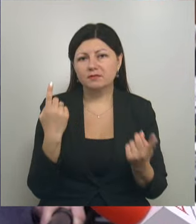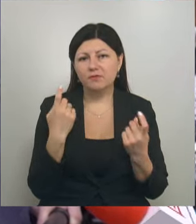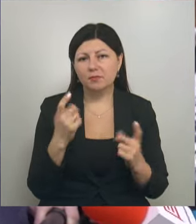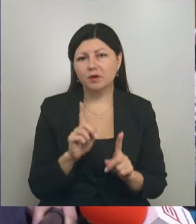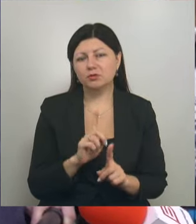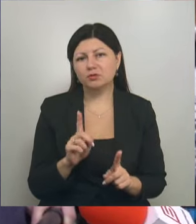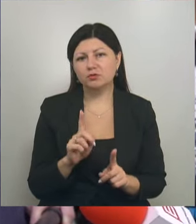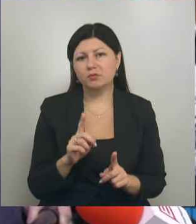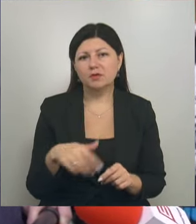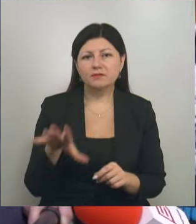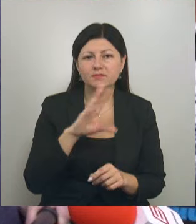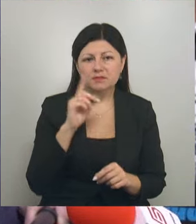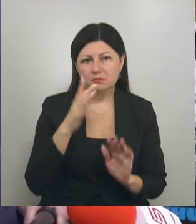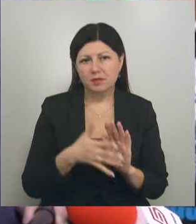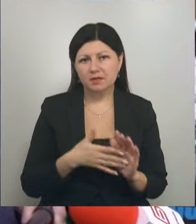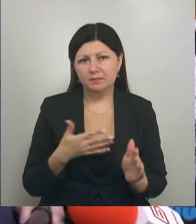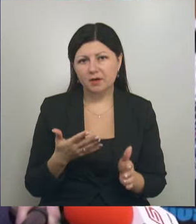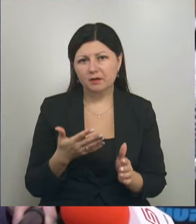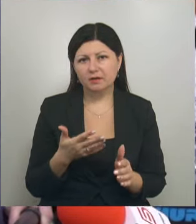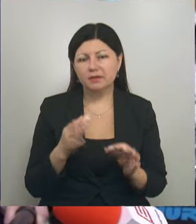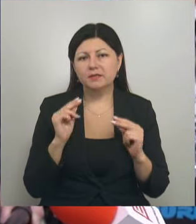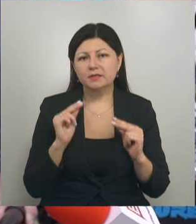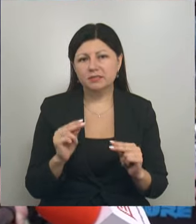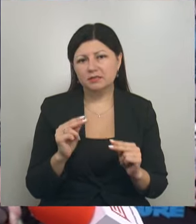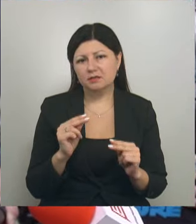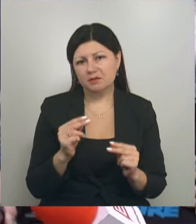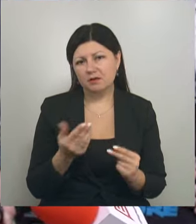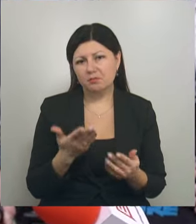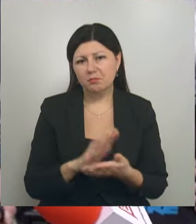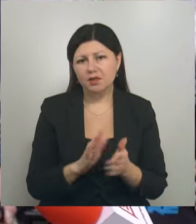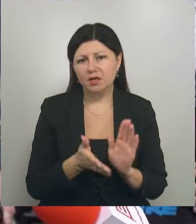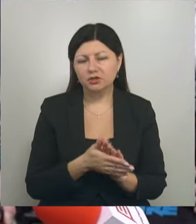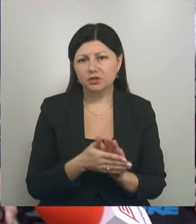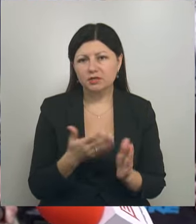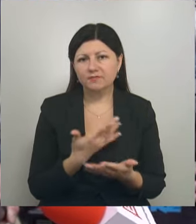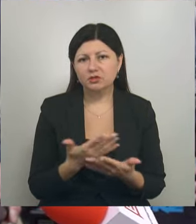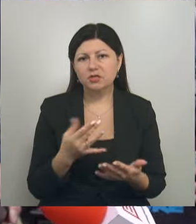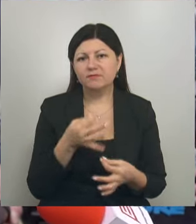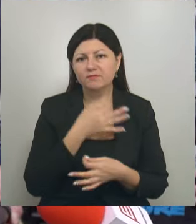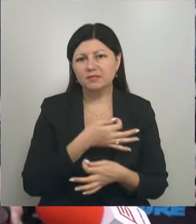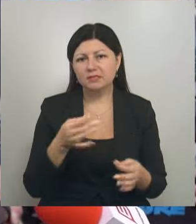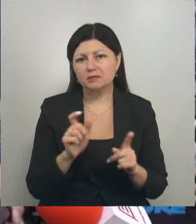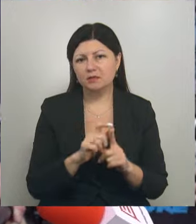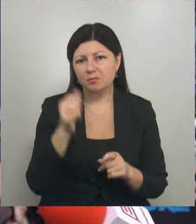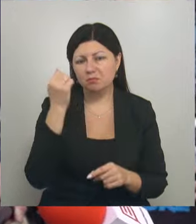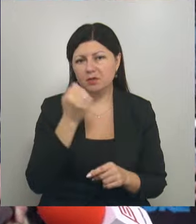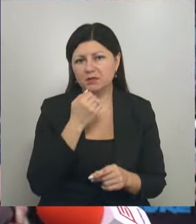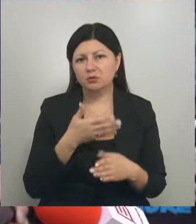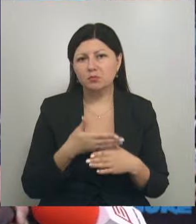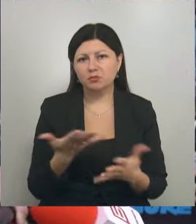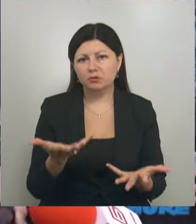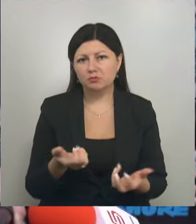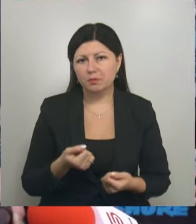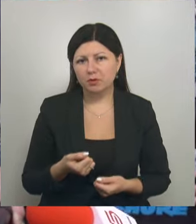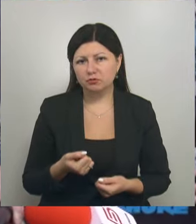чтобы все понимали истинное положение вещей и высказать слова благодарности за ту помощь, которую мы